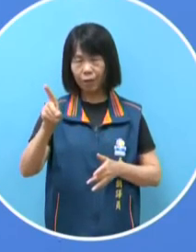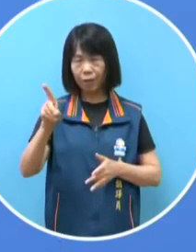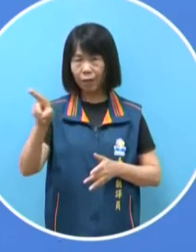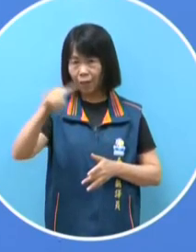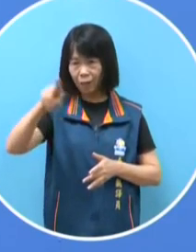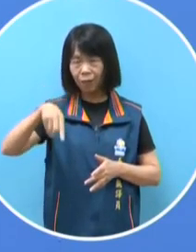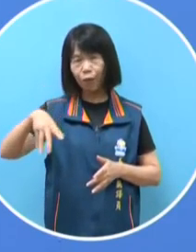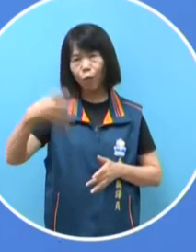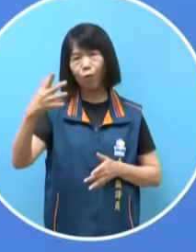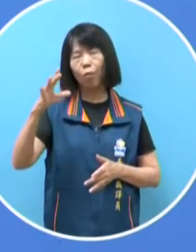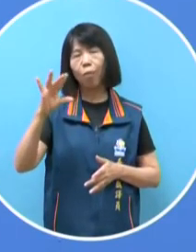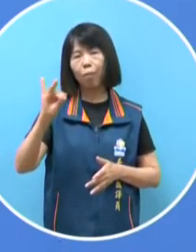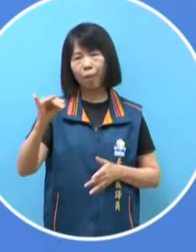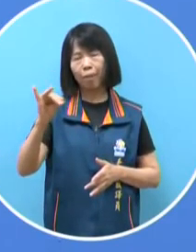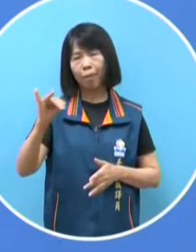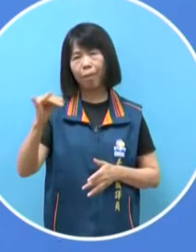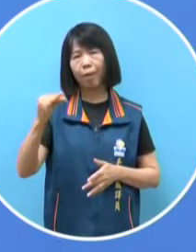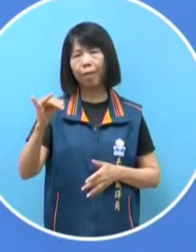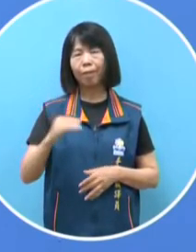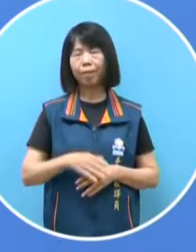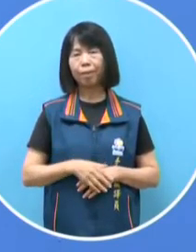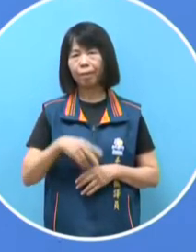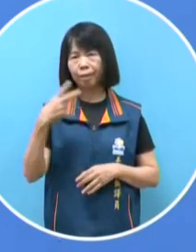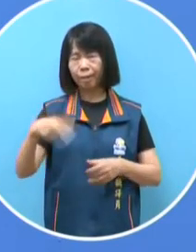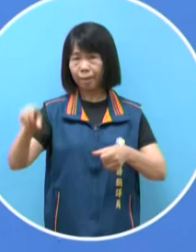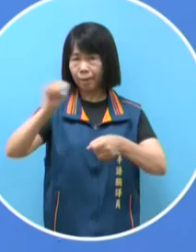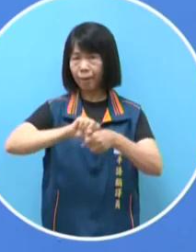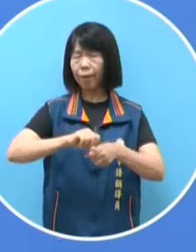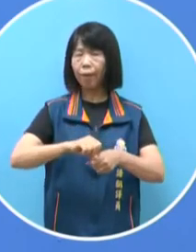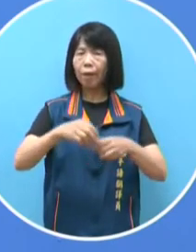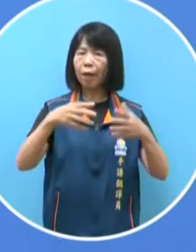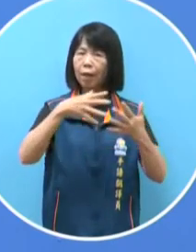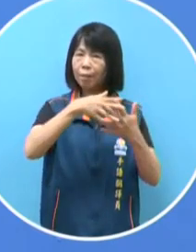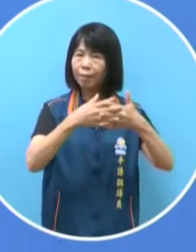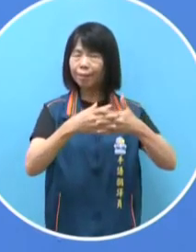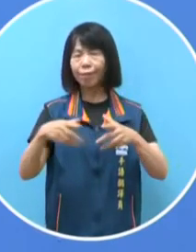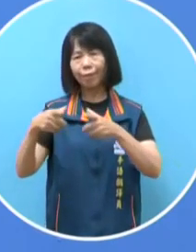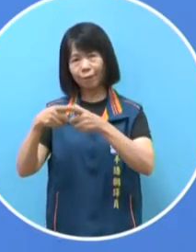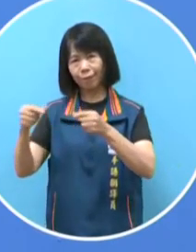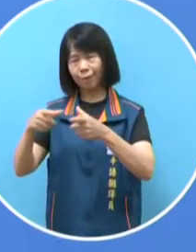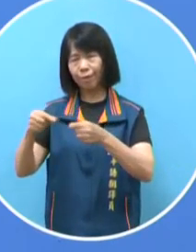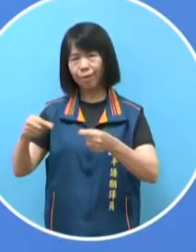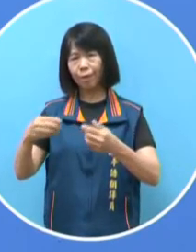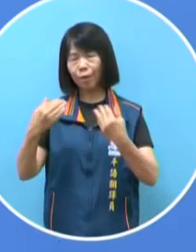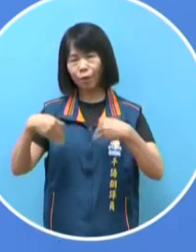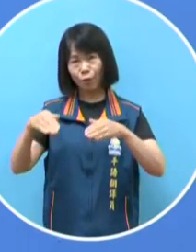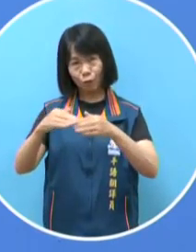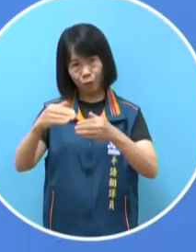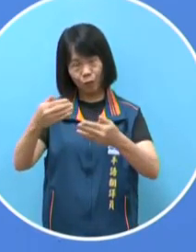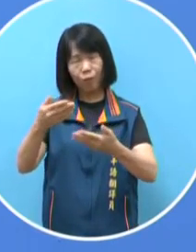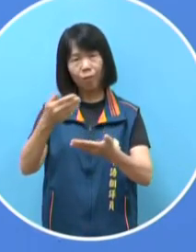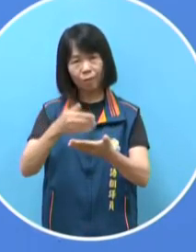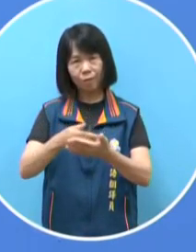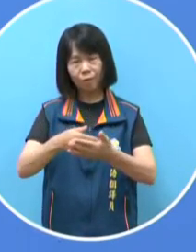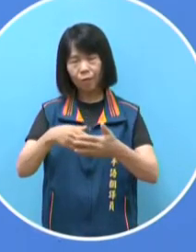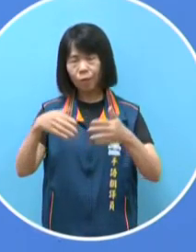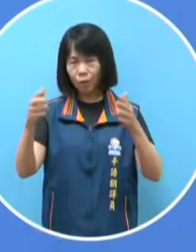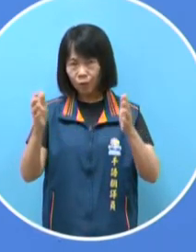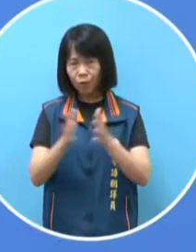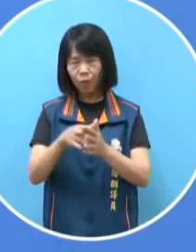1500万剂，再加上美国、日本捐进来的，已经是